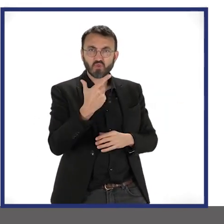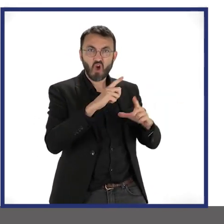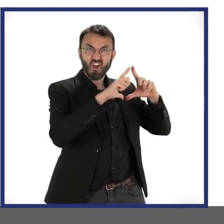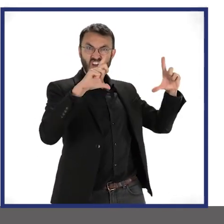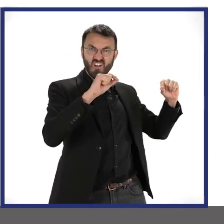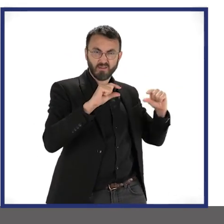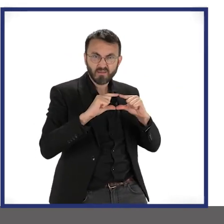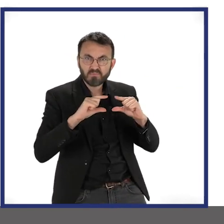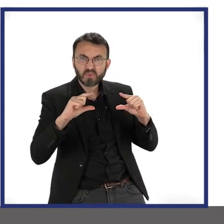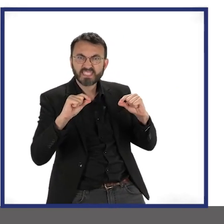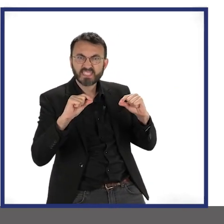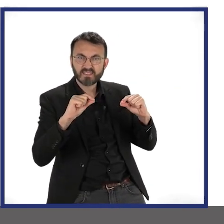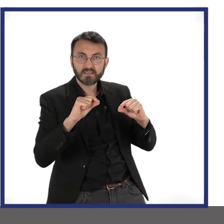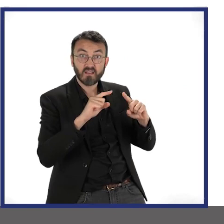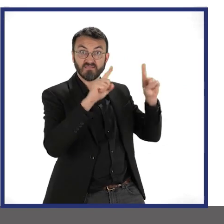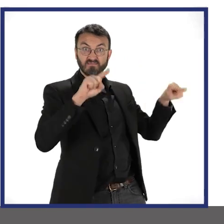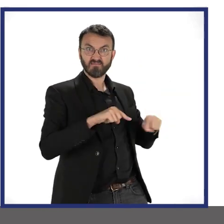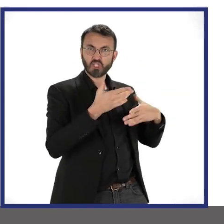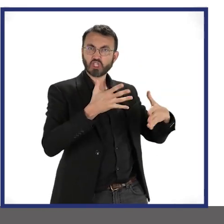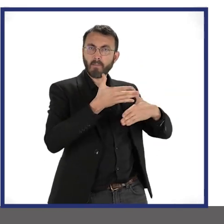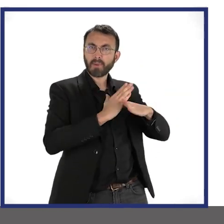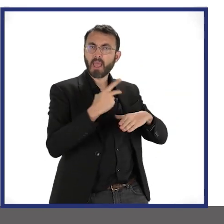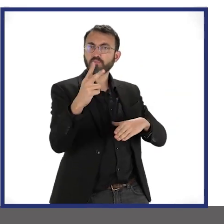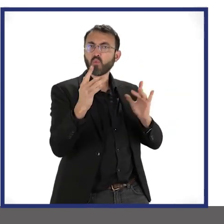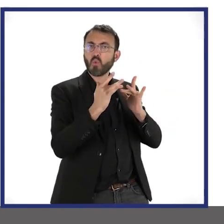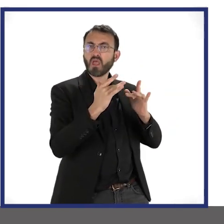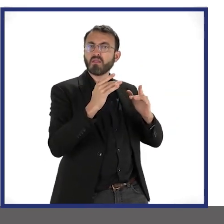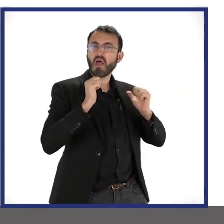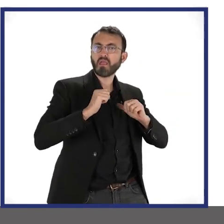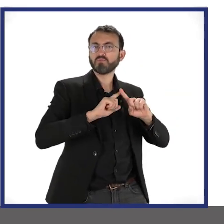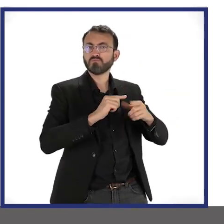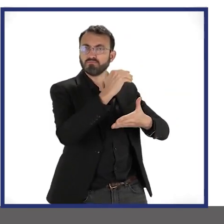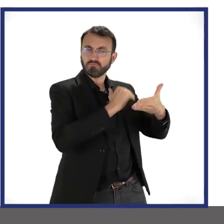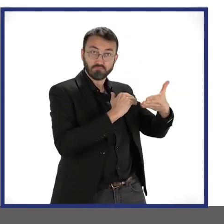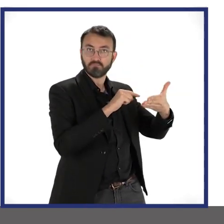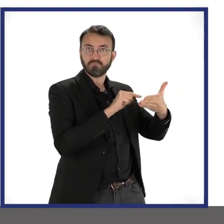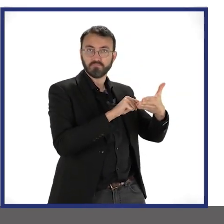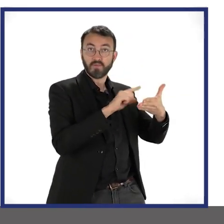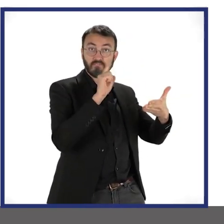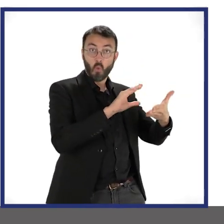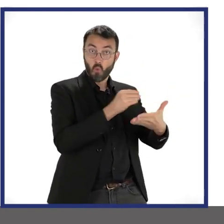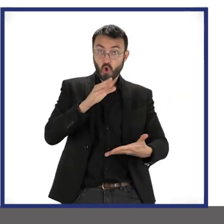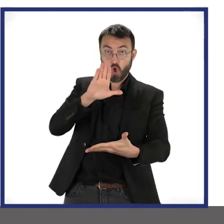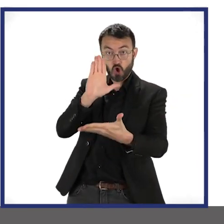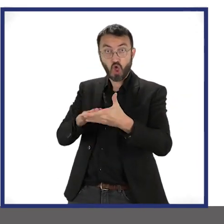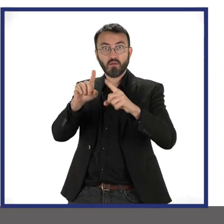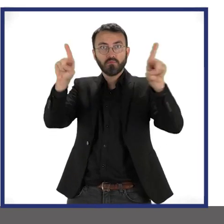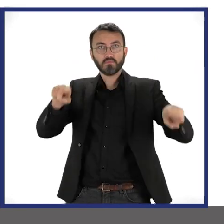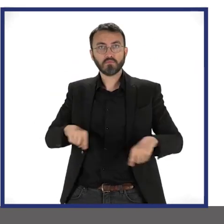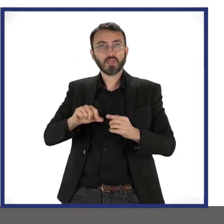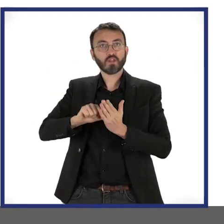comporte 2 étiquettes, une grande, une petite. La grande est déjà pré-remplie avec vos coordonnées. Vous devez la coller sur la